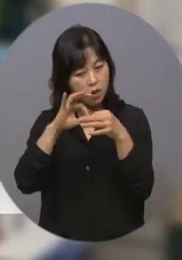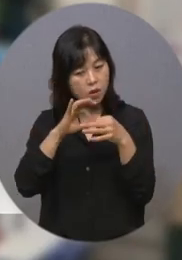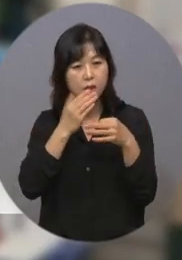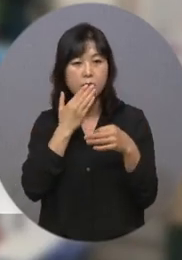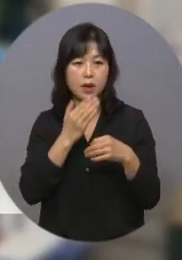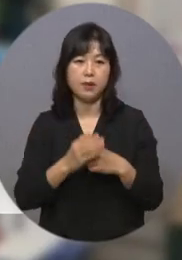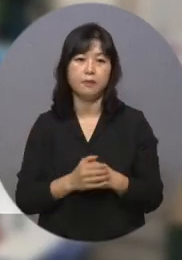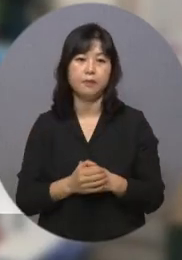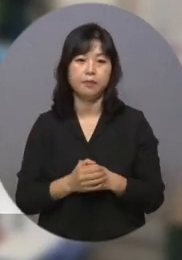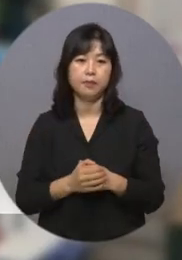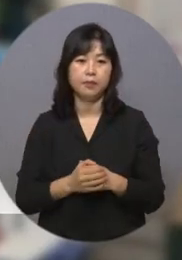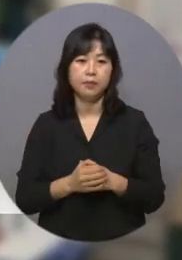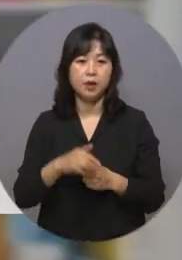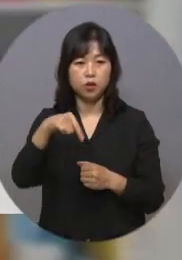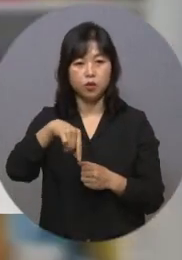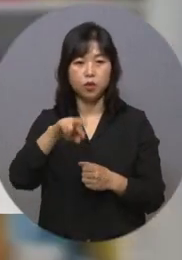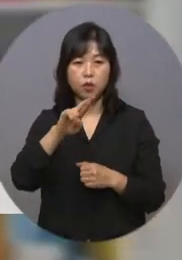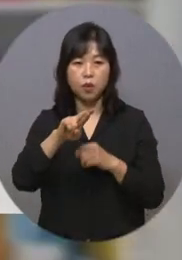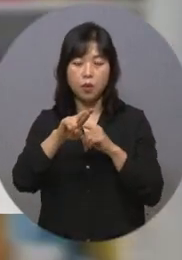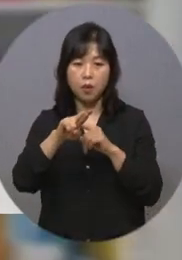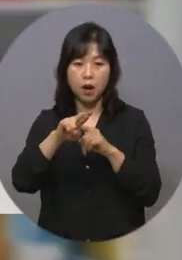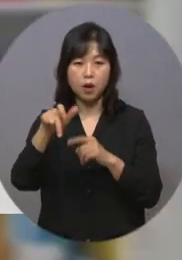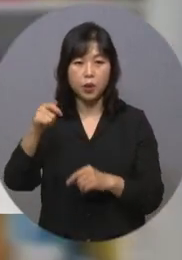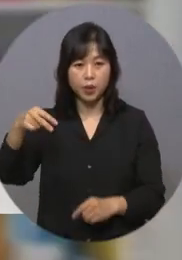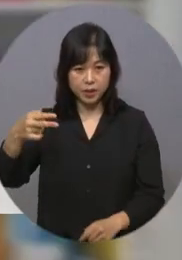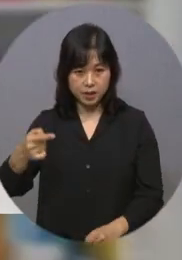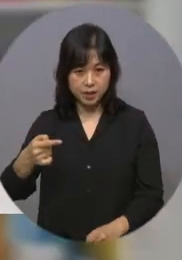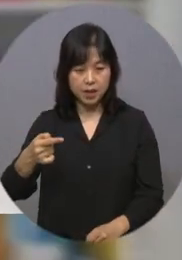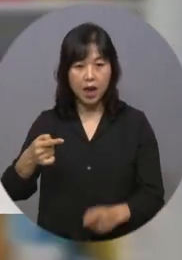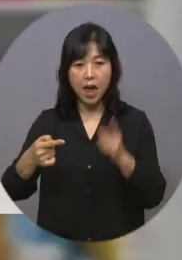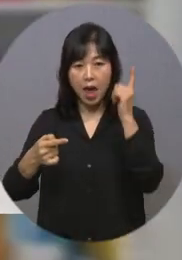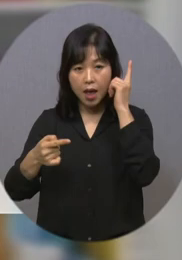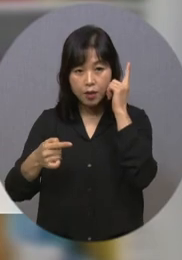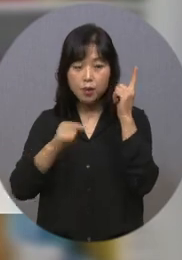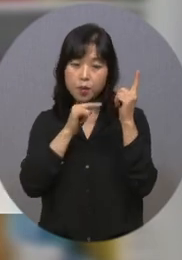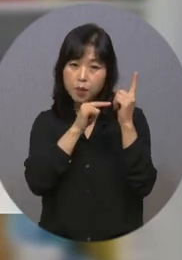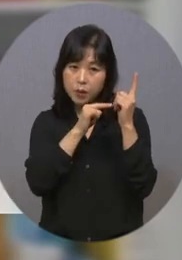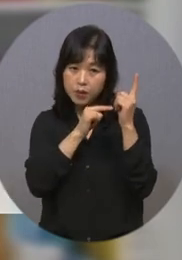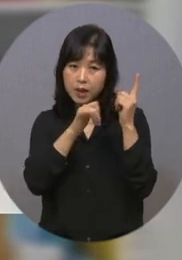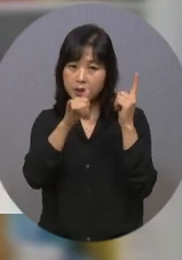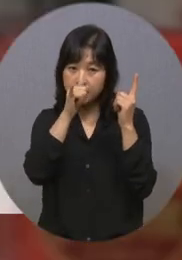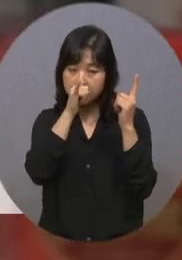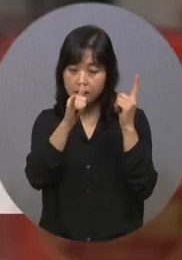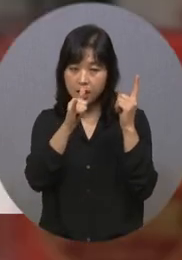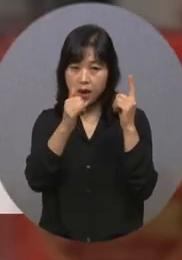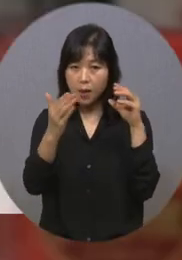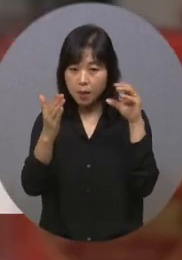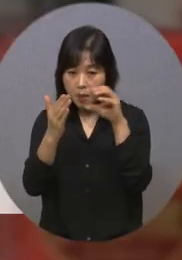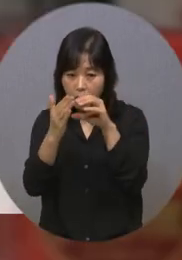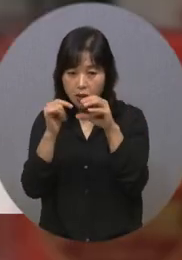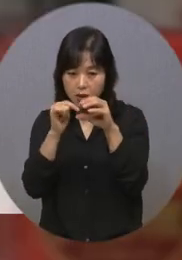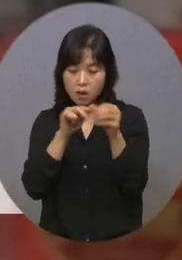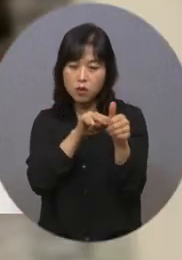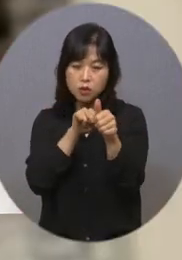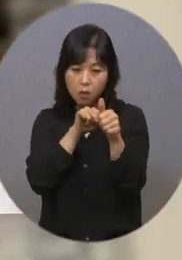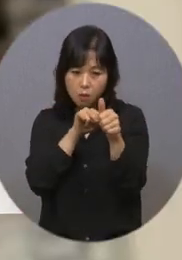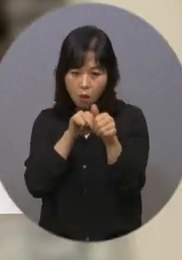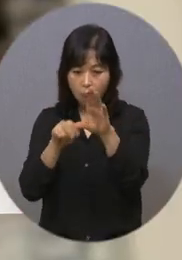품목별 QR코드를 통해 스마트폰 등에 탑재된 QR코드 인식 기능으로 의약품 정보를 확인할 수 있게